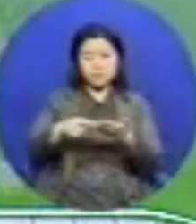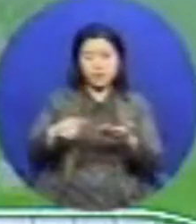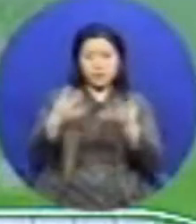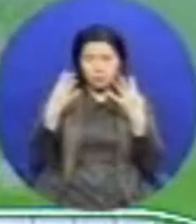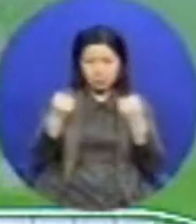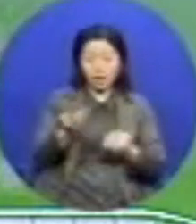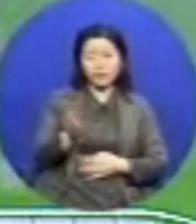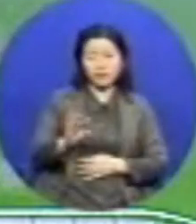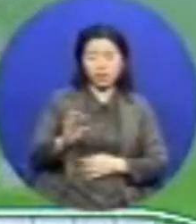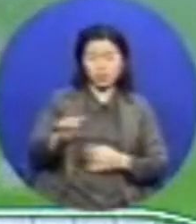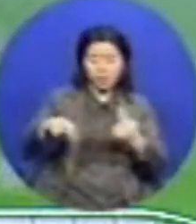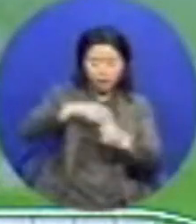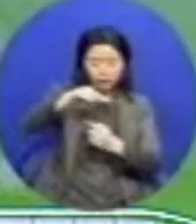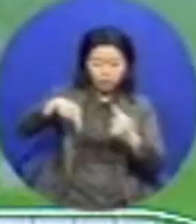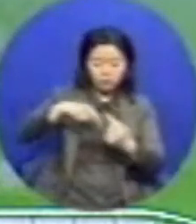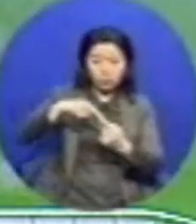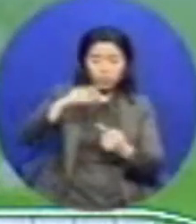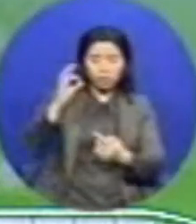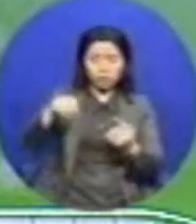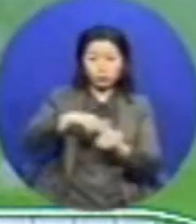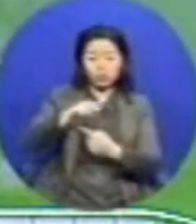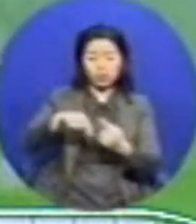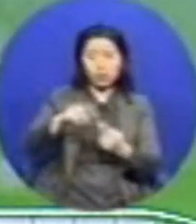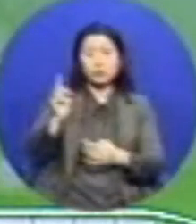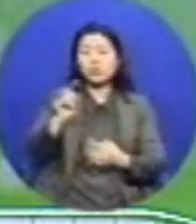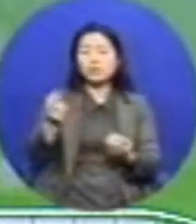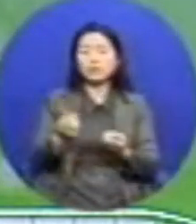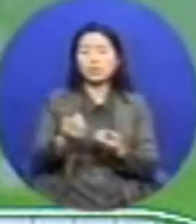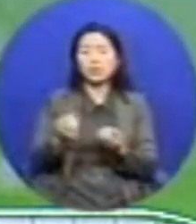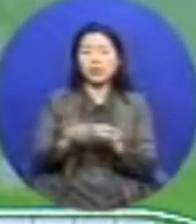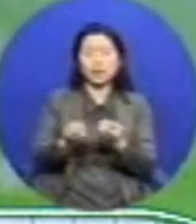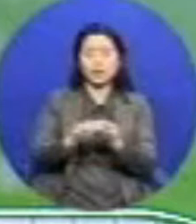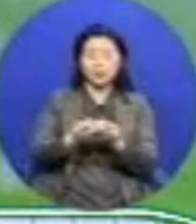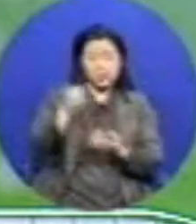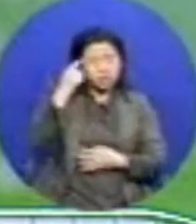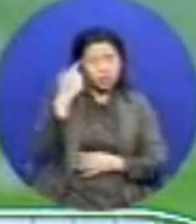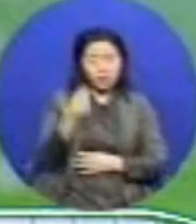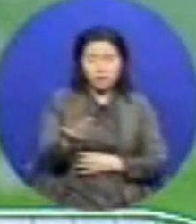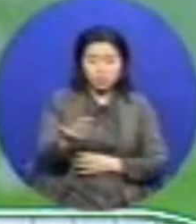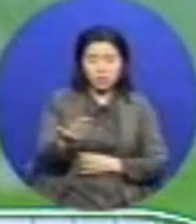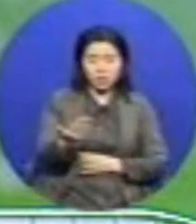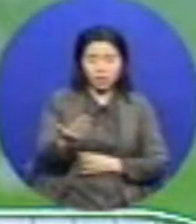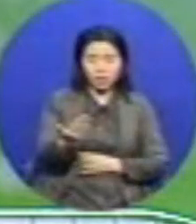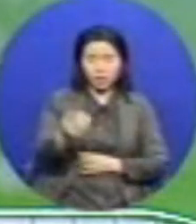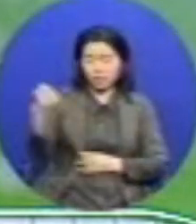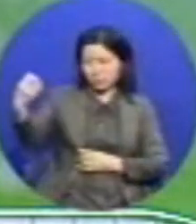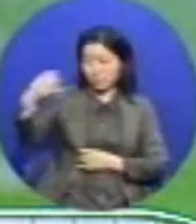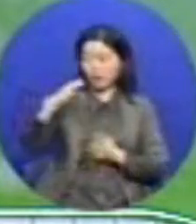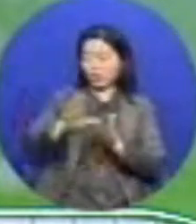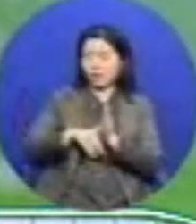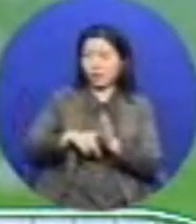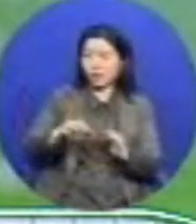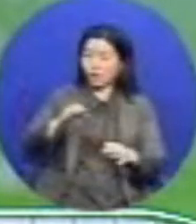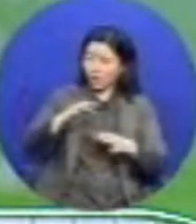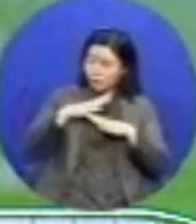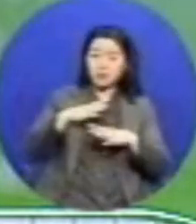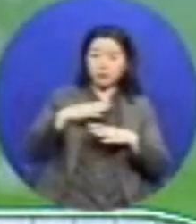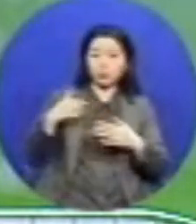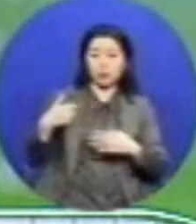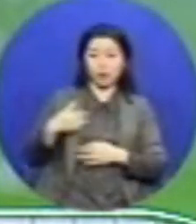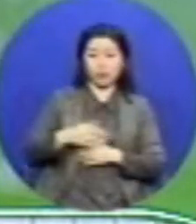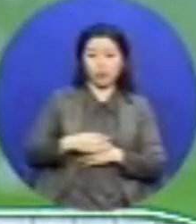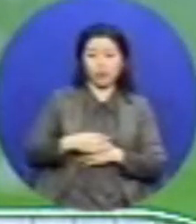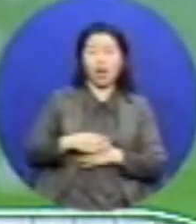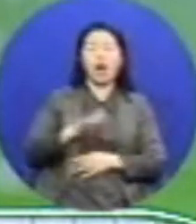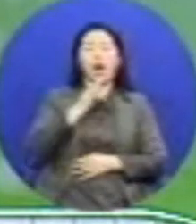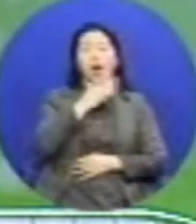이렇게 쓰십니까 이렇게 말씀하시는 분들이 있어서 저를 깜짝 놀라게 해요 아 빚이 많았고 나 진짜